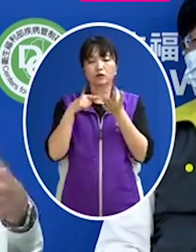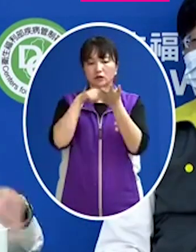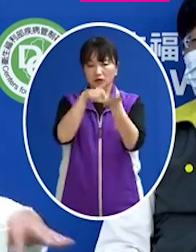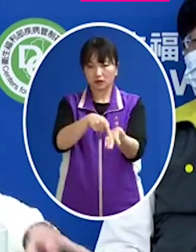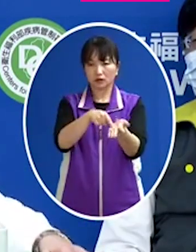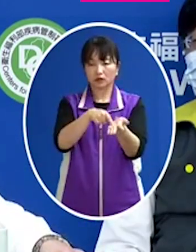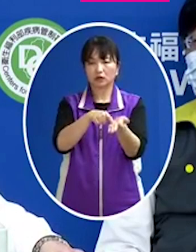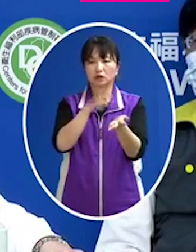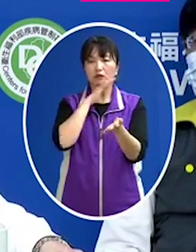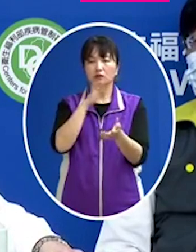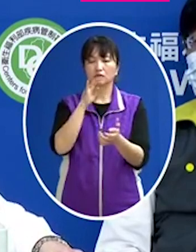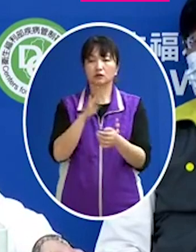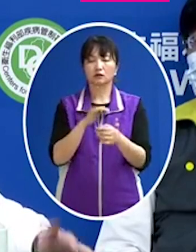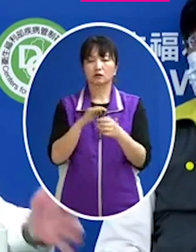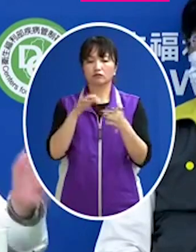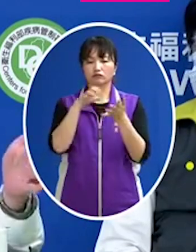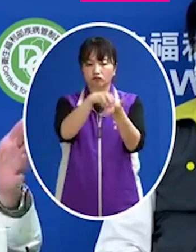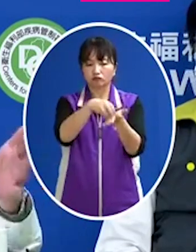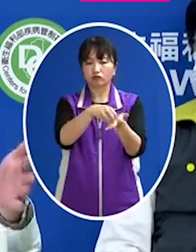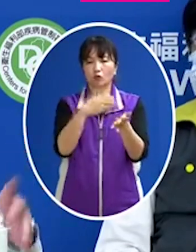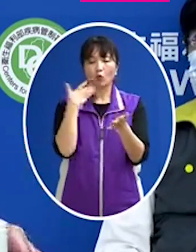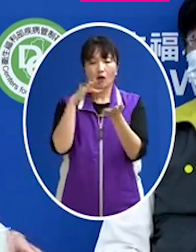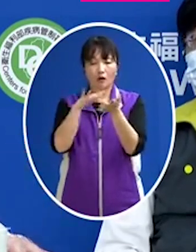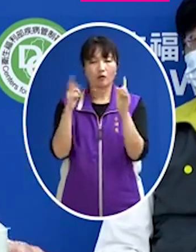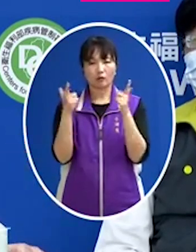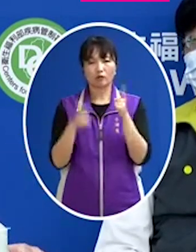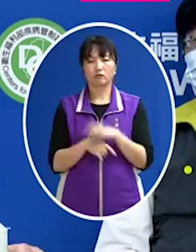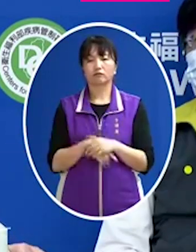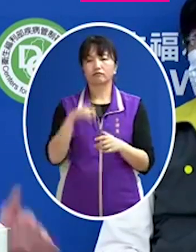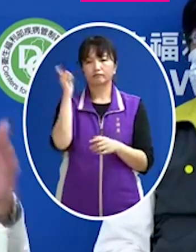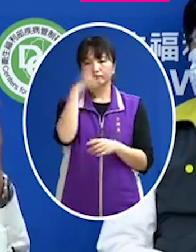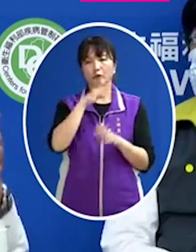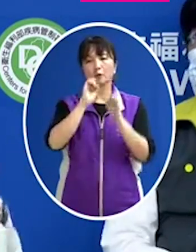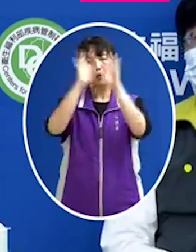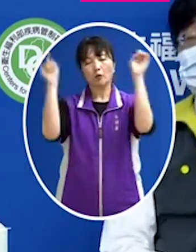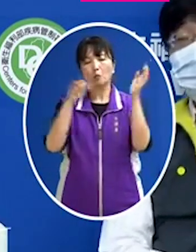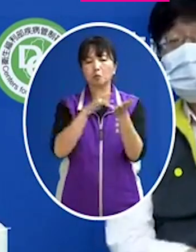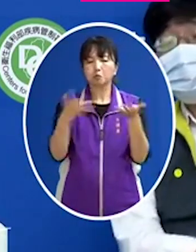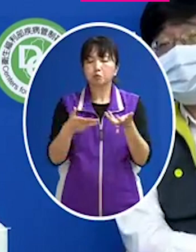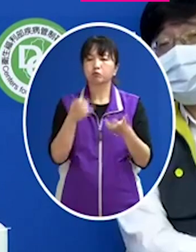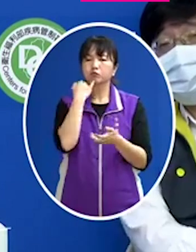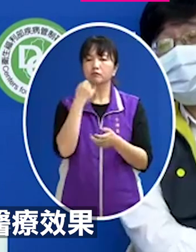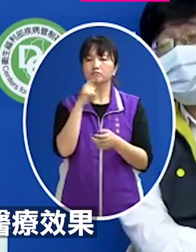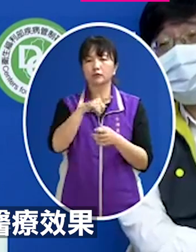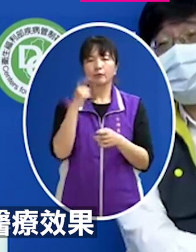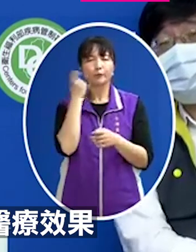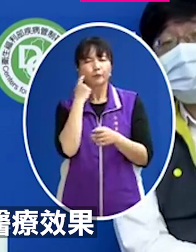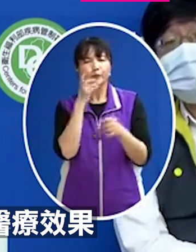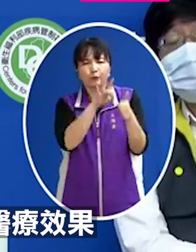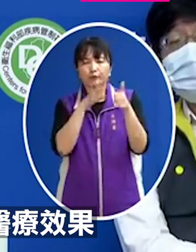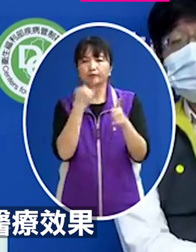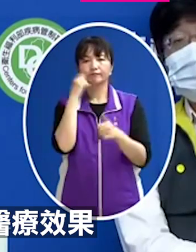们的哈、哦、查验的登记。那如果不是药品的话，就不能宣称疗效，那也不能引射。好、